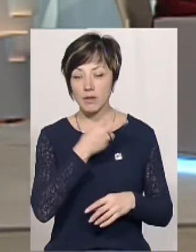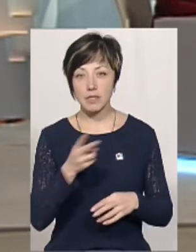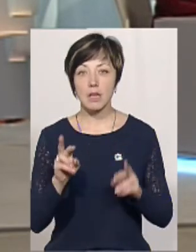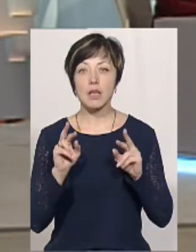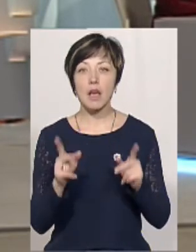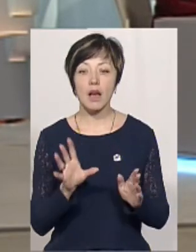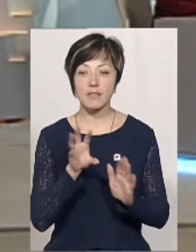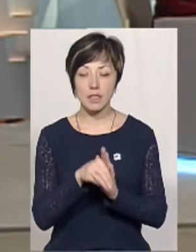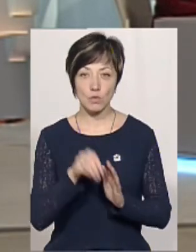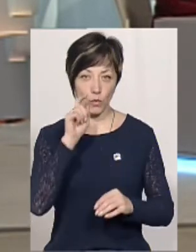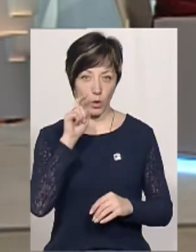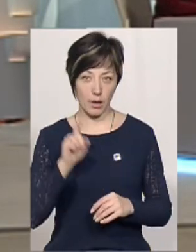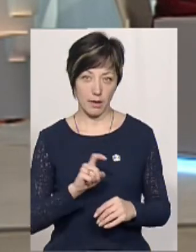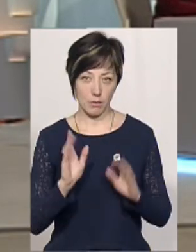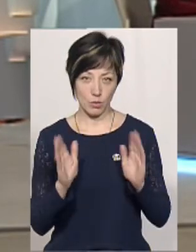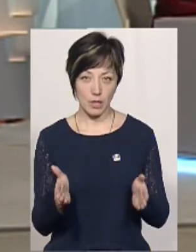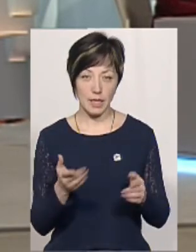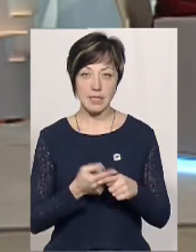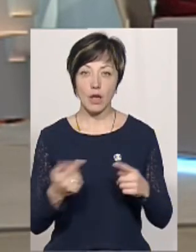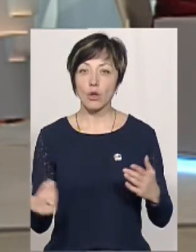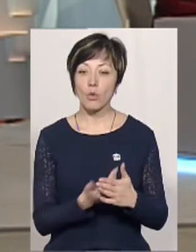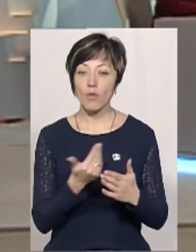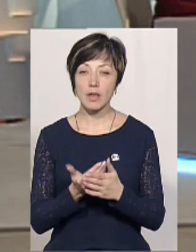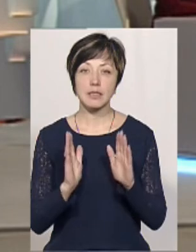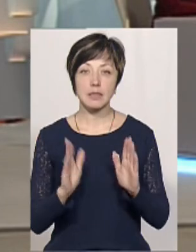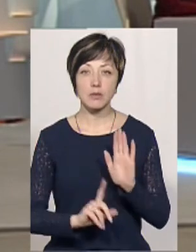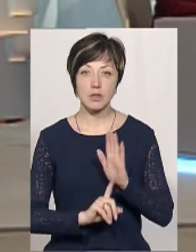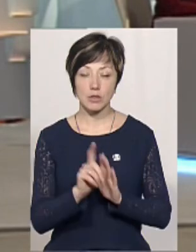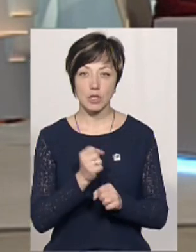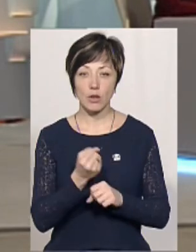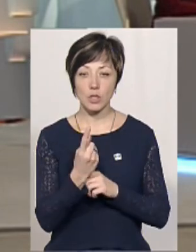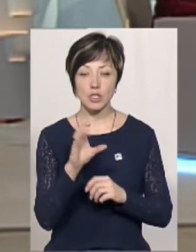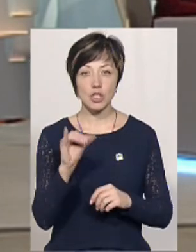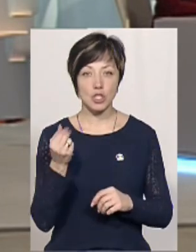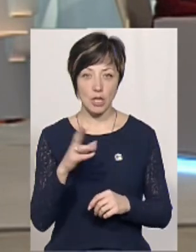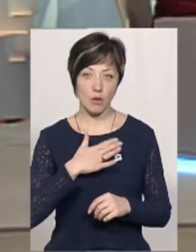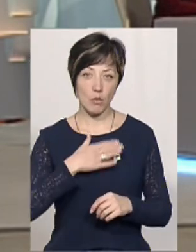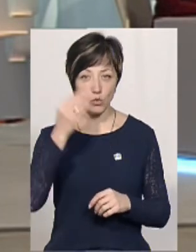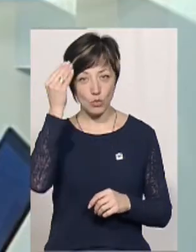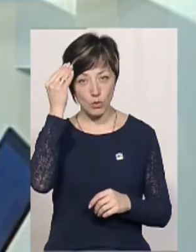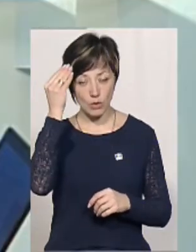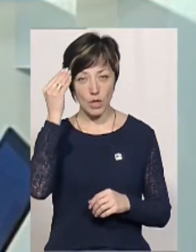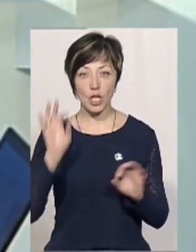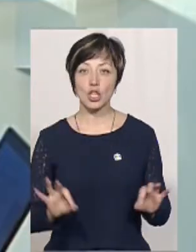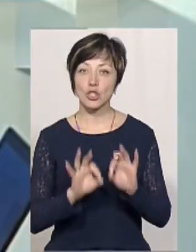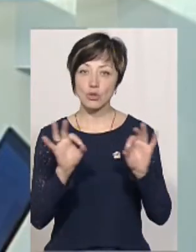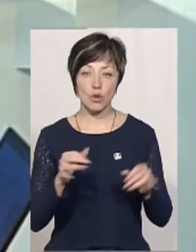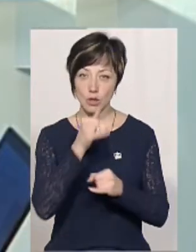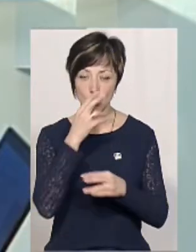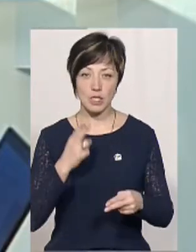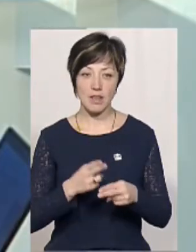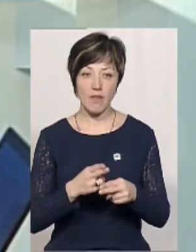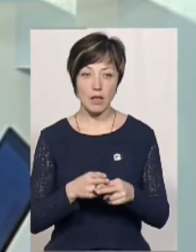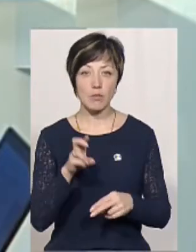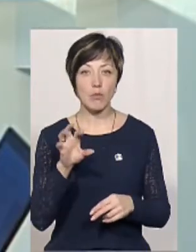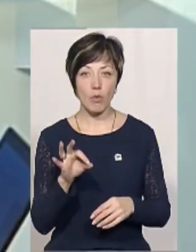як воно буде втілюватись в Україні, оскільки це інновація, яка тільки набрала чинності 11 січня. Але, на мою думку, нічого не може